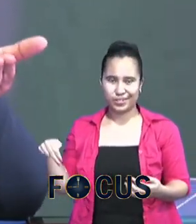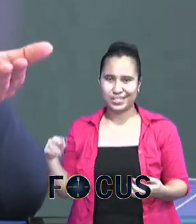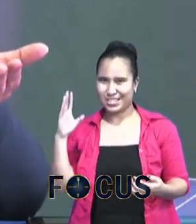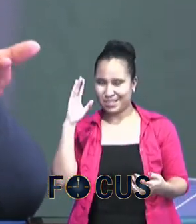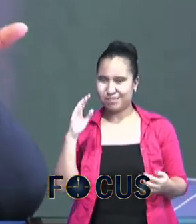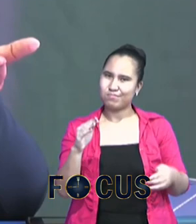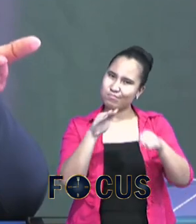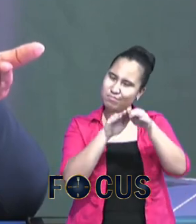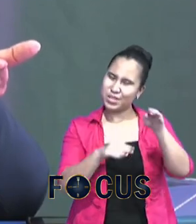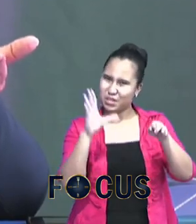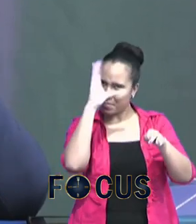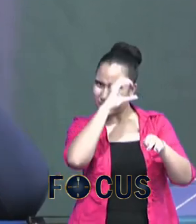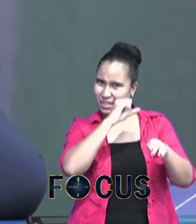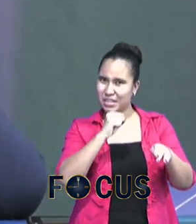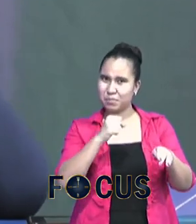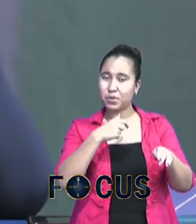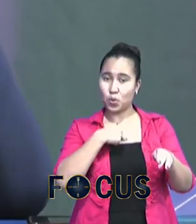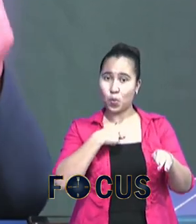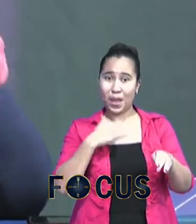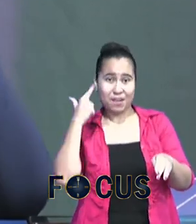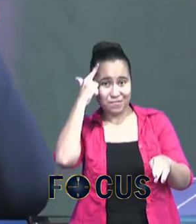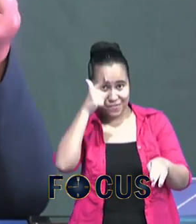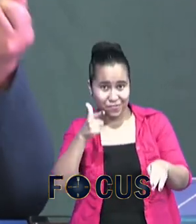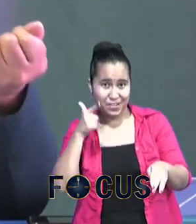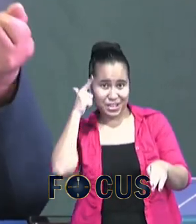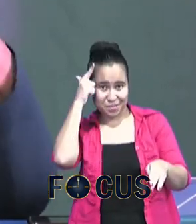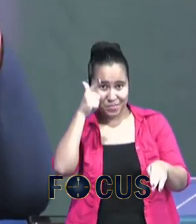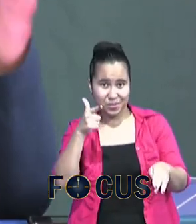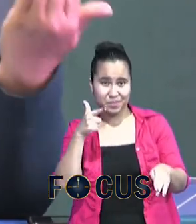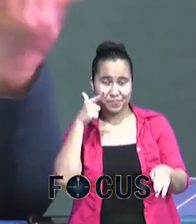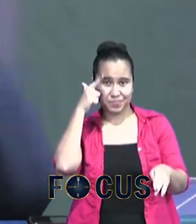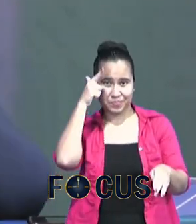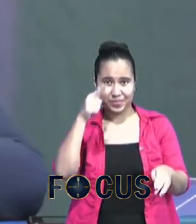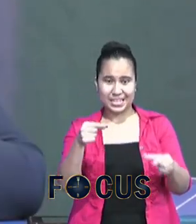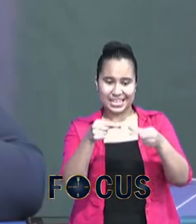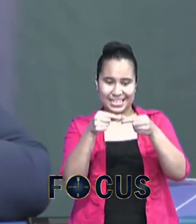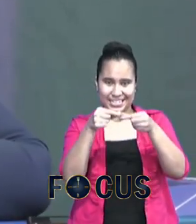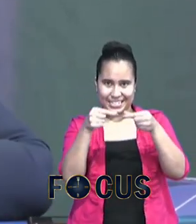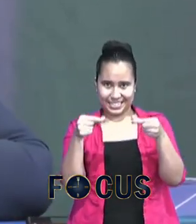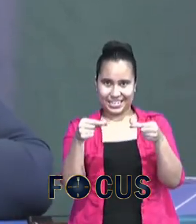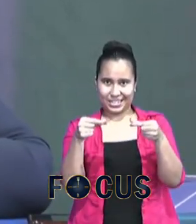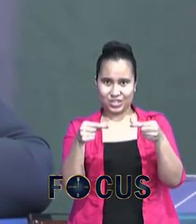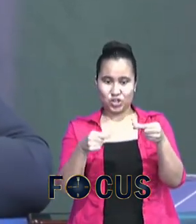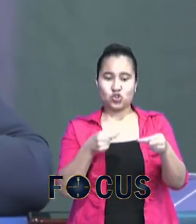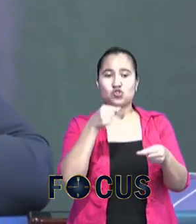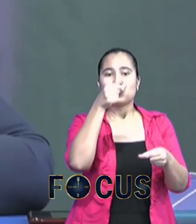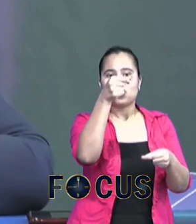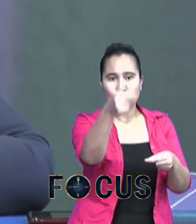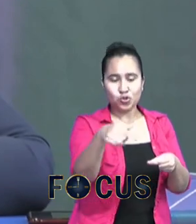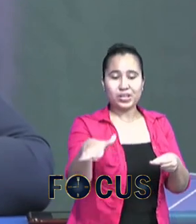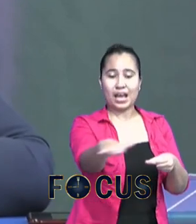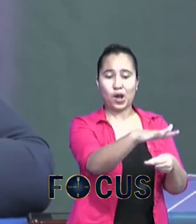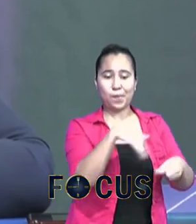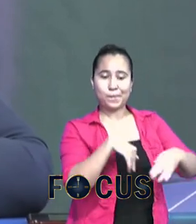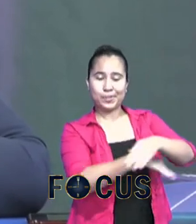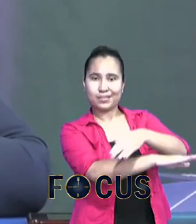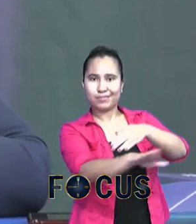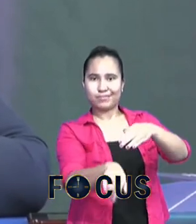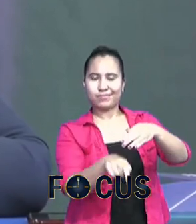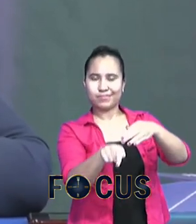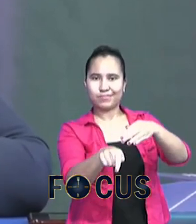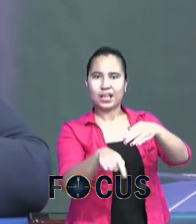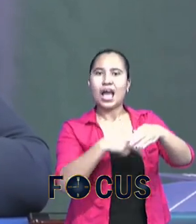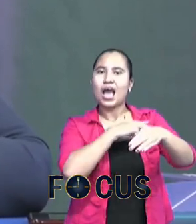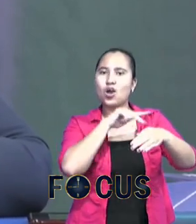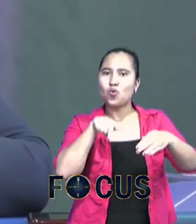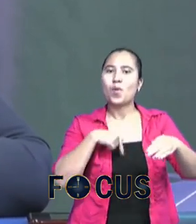de film, video's. Die kunnen per stick gestuurd worden naar het gebied. En we zijn nu bezig